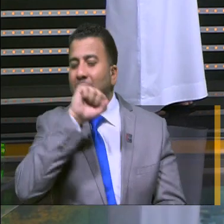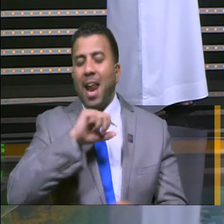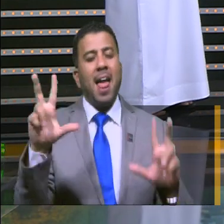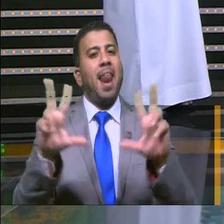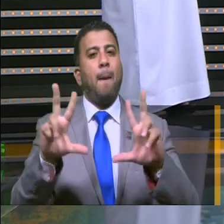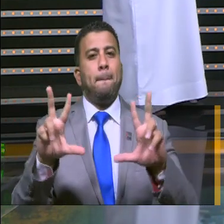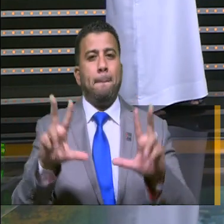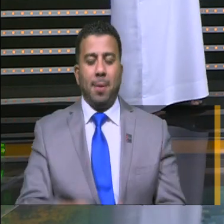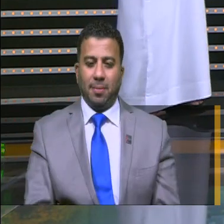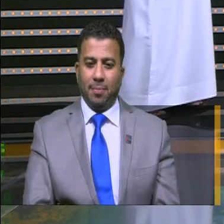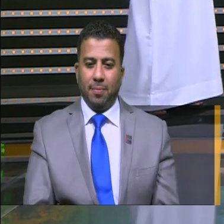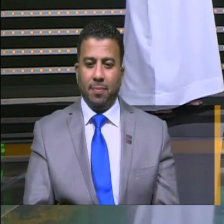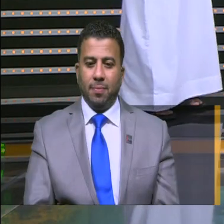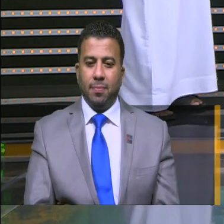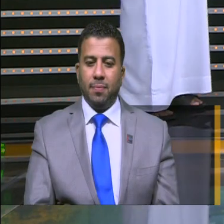للإعلام.